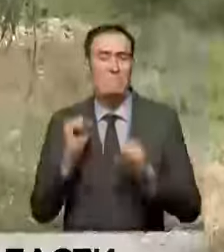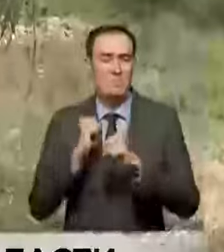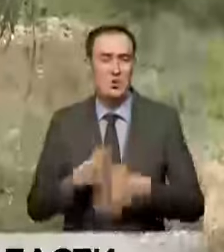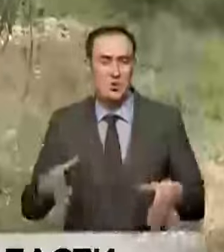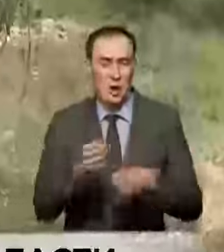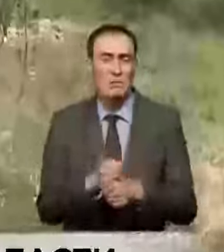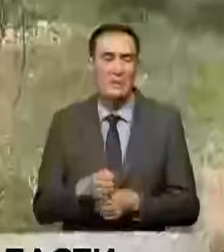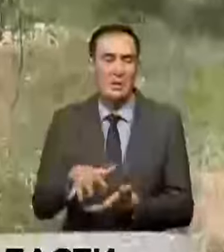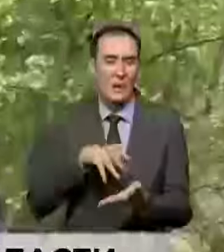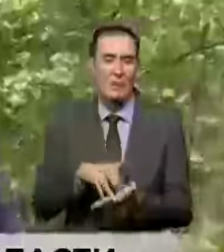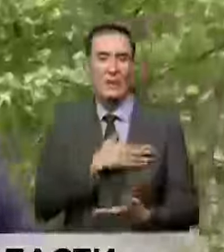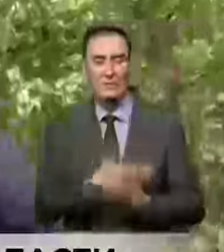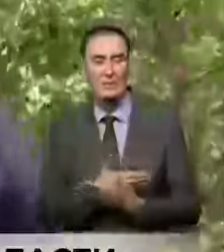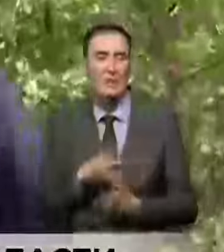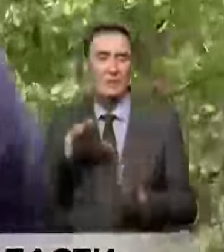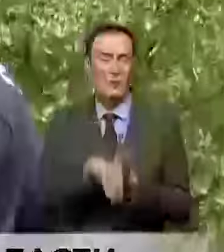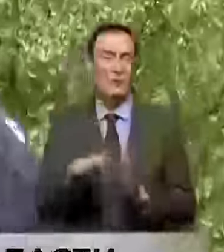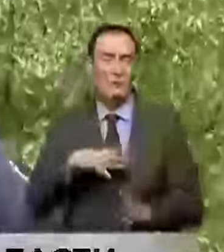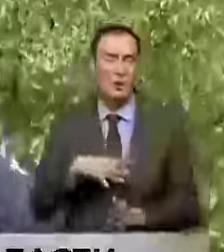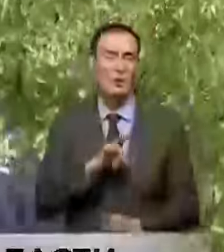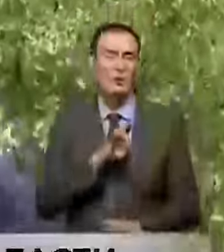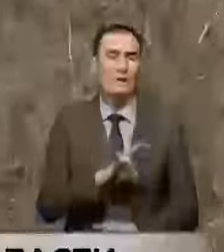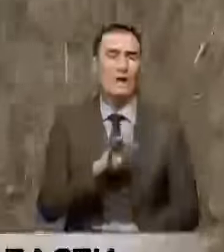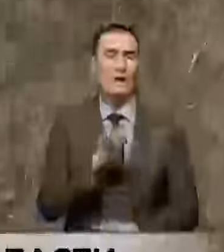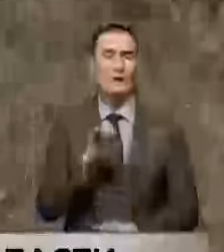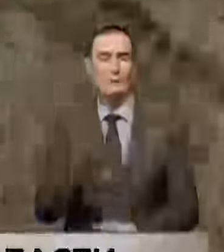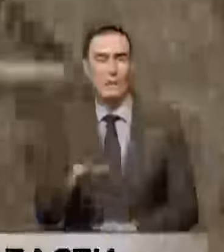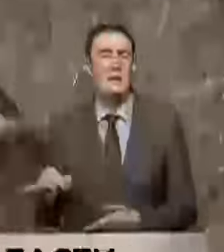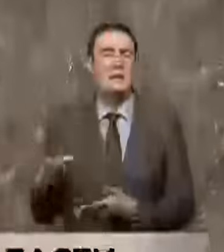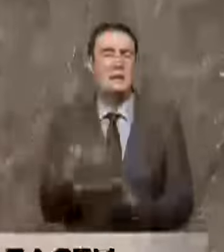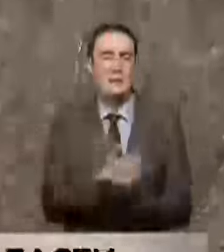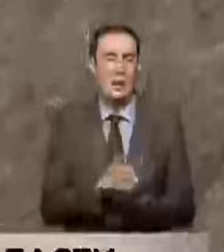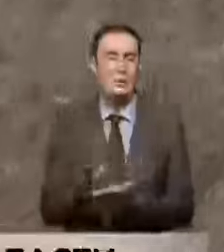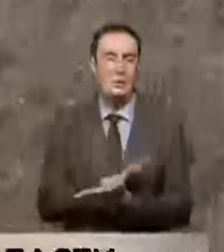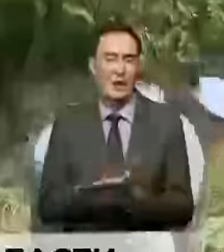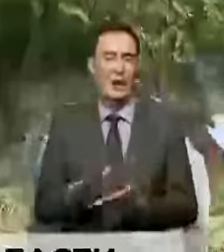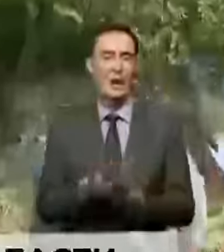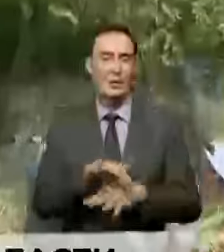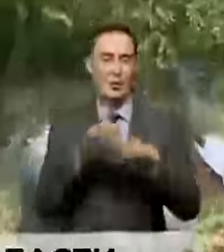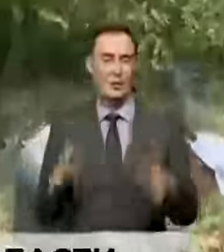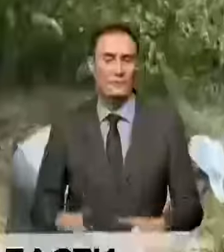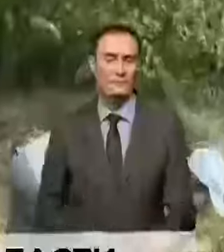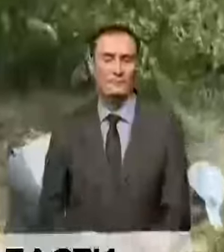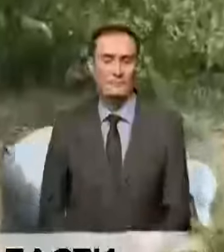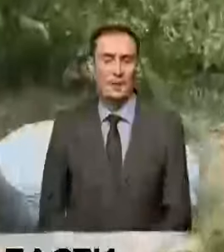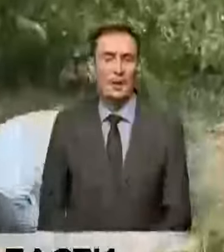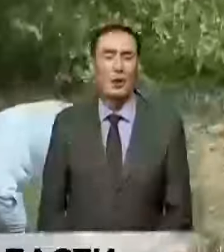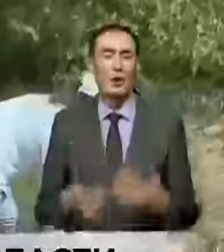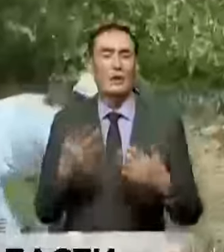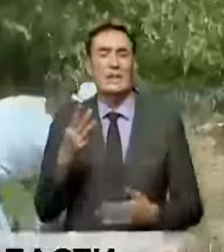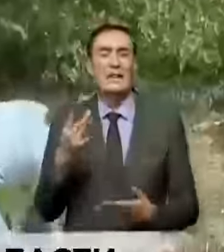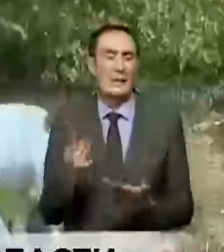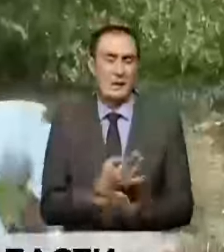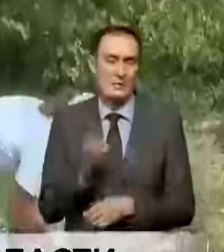мешками и инструментами, активисты, среди которых был Нуршер Азимбай, собирали и вывозили отходы. Сюда уже третий